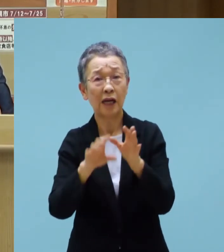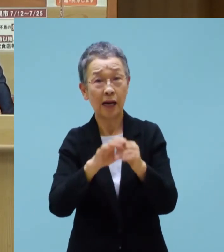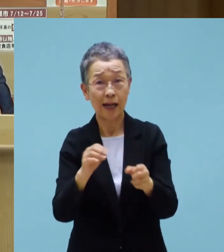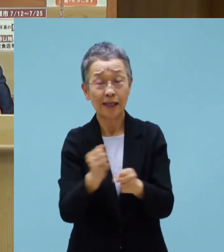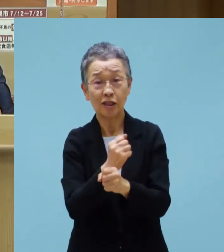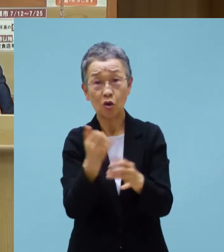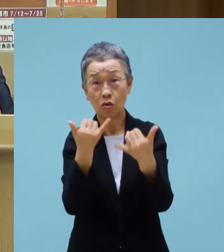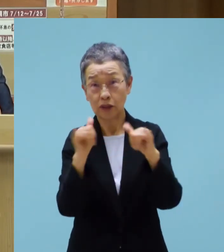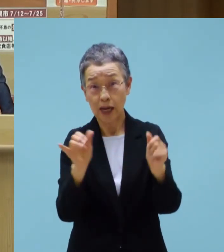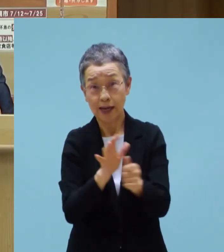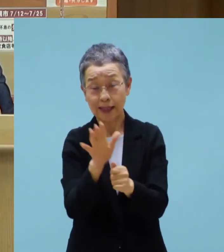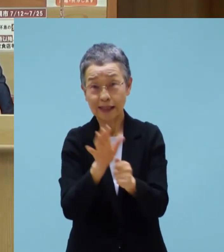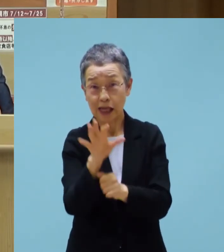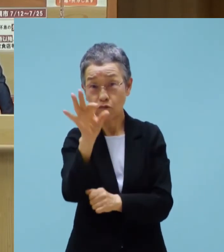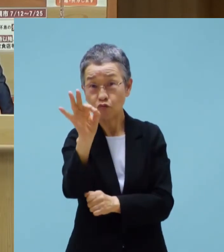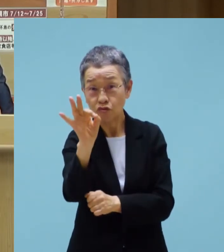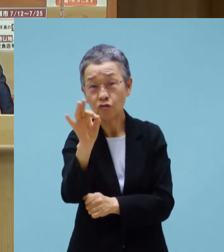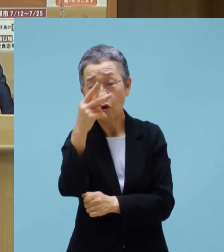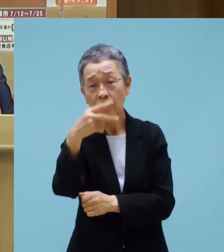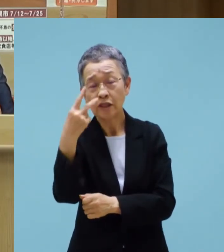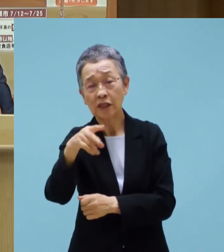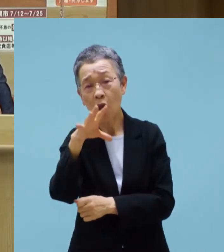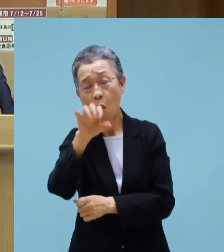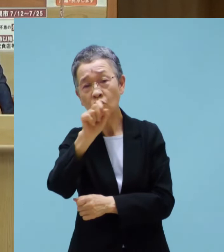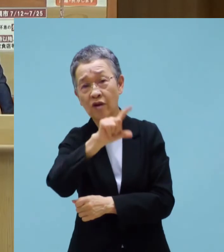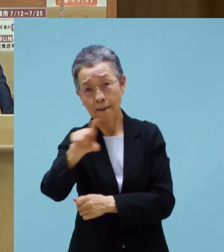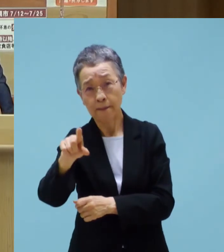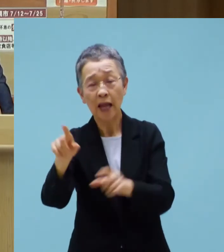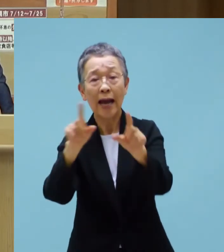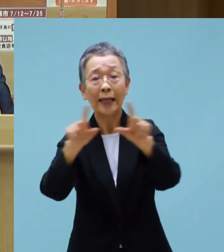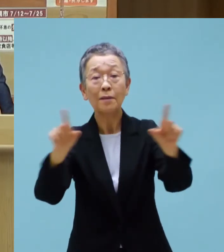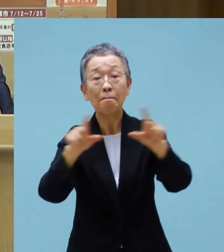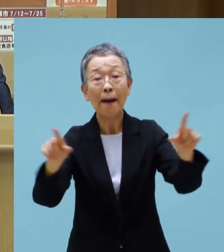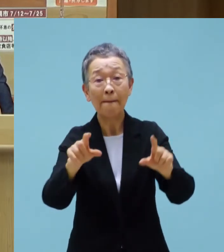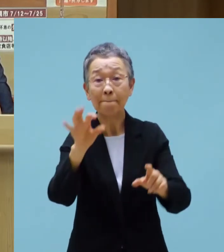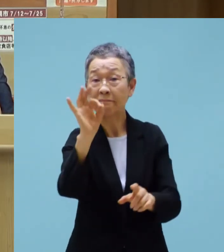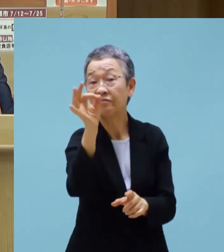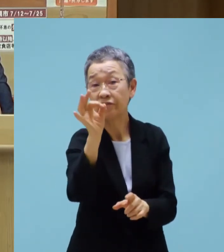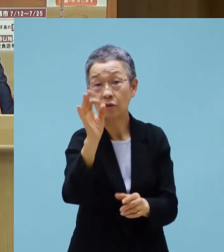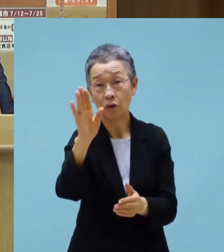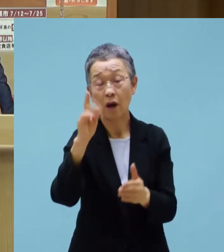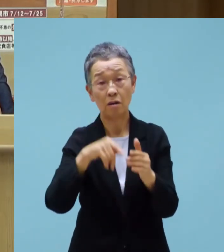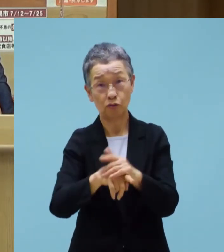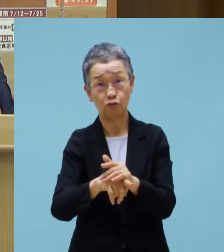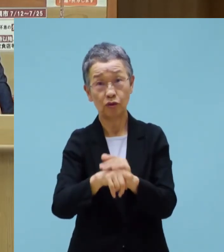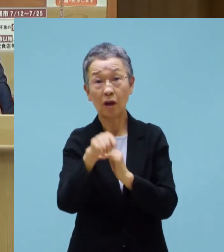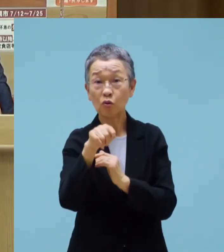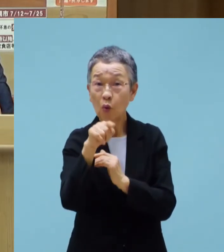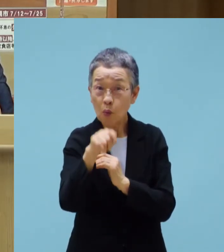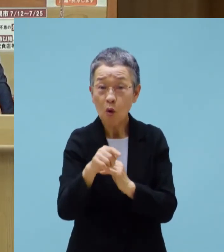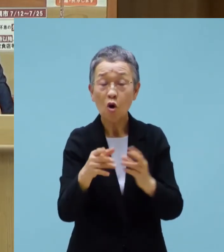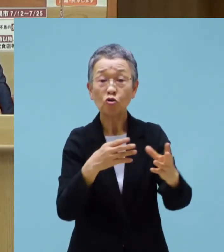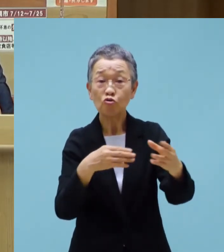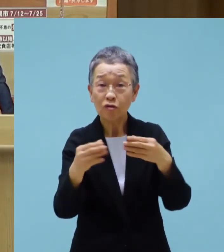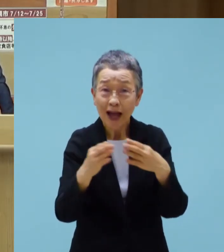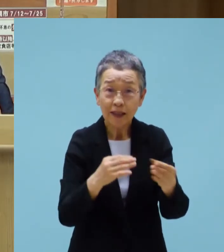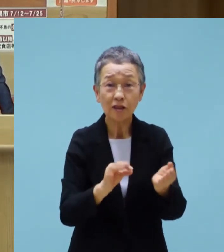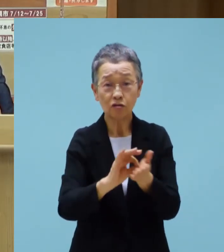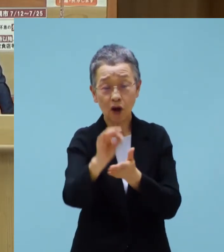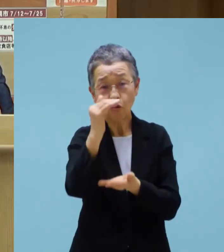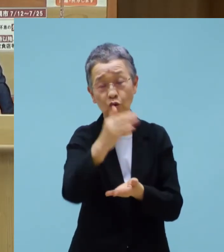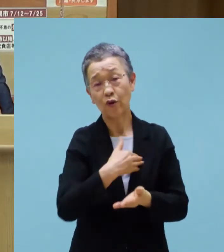の2000億円やあと一般分というのがあるんですね。これも柔軟に使えるものな